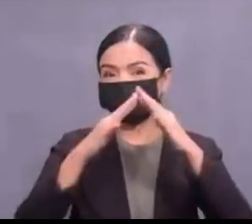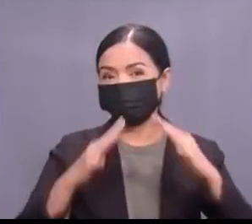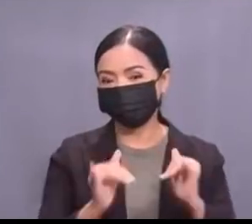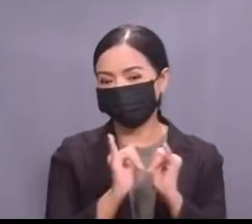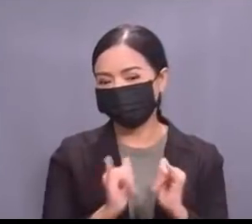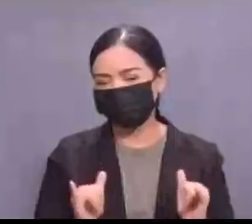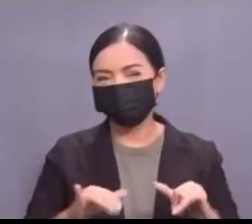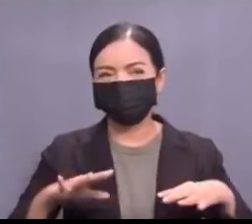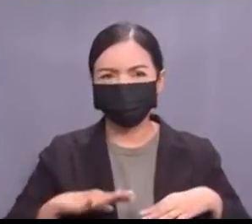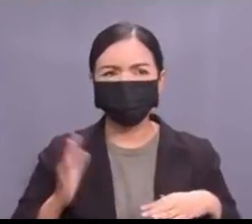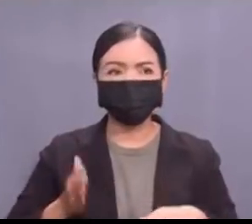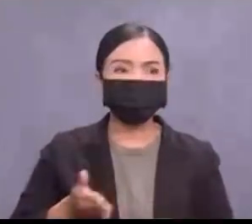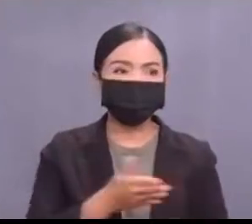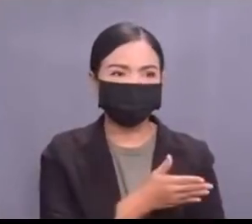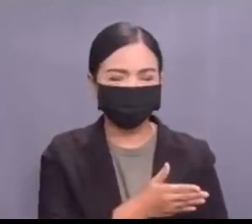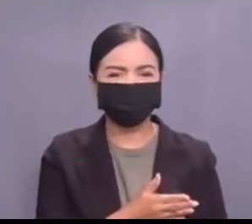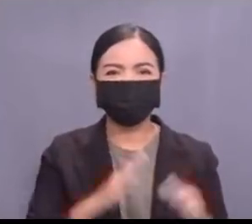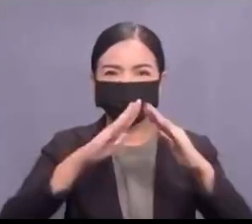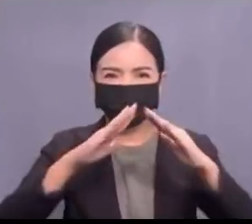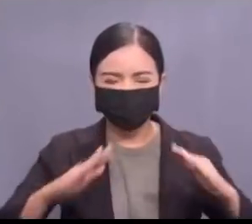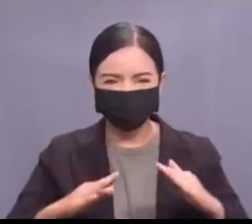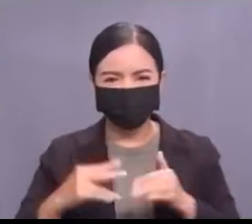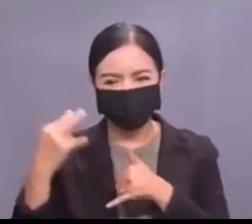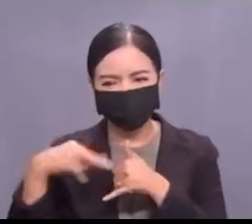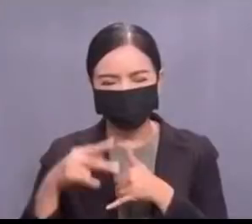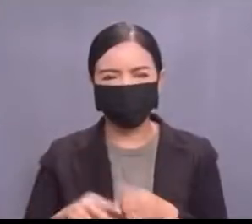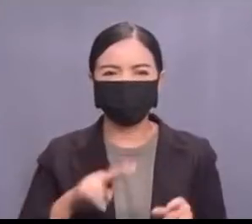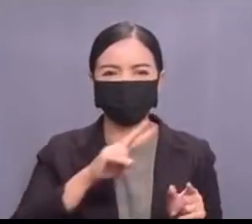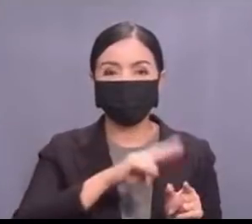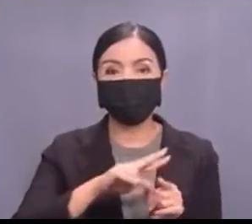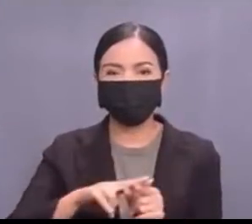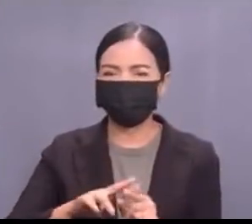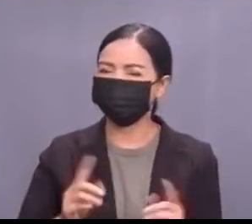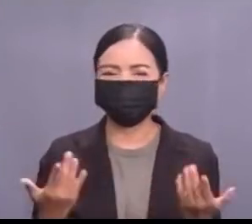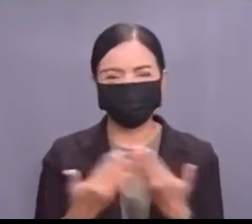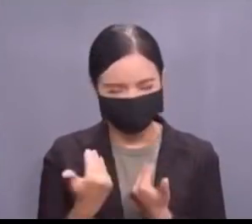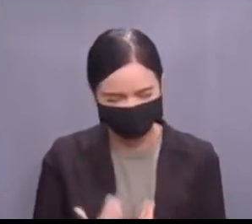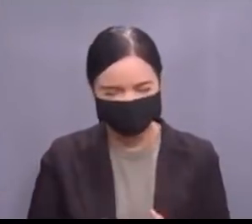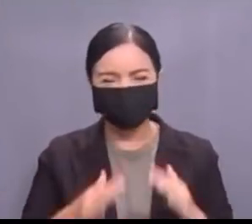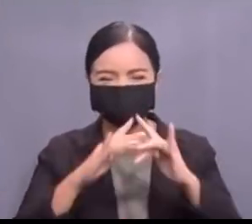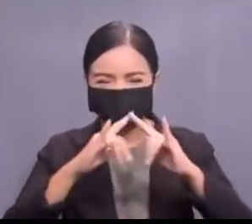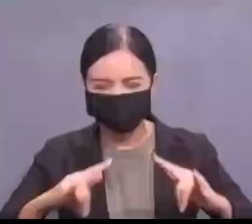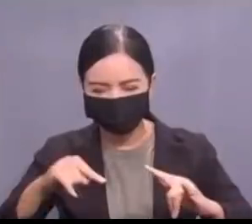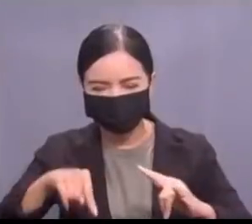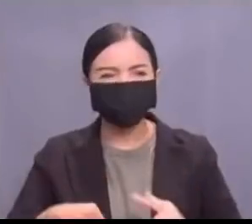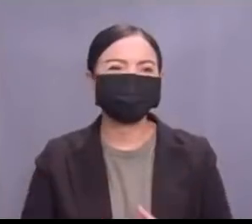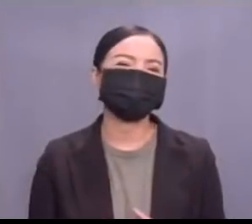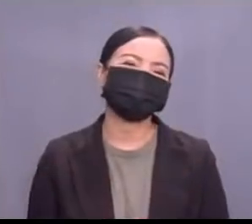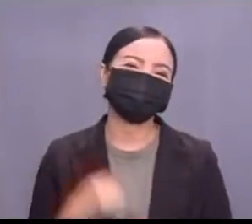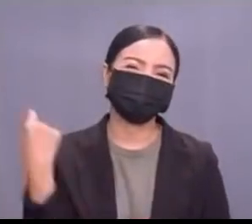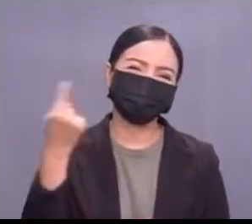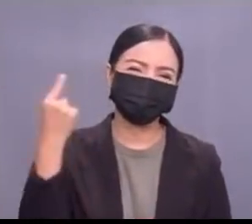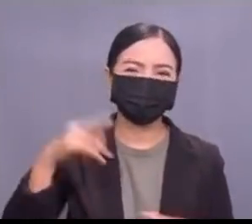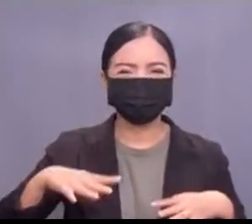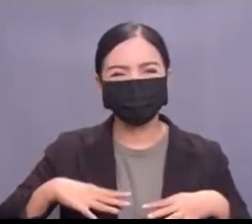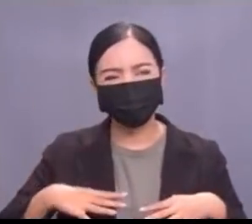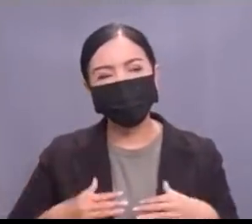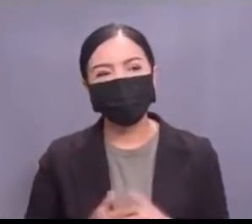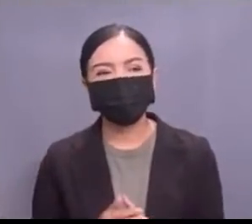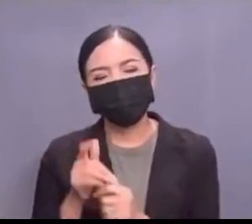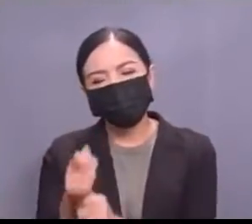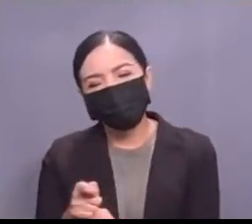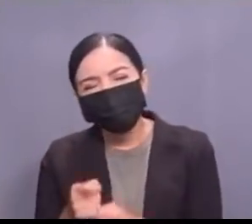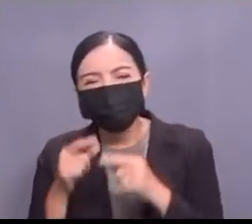ต็นท์ตรวจ RT-PCR นี่คือดีมากเลยได้กางเต็นท์พักผ่อนร้านขายของฝากมายิ้มแป้นเลยเกษตรกรนี่เอ